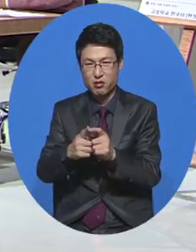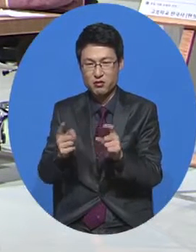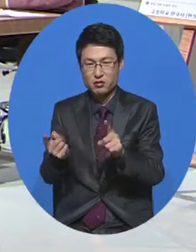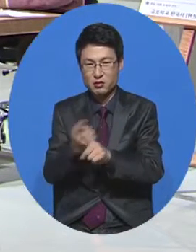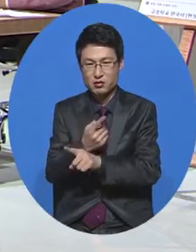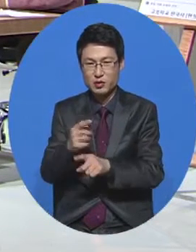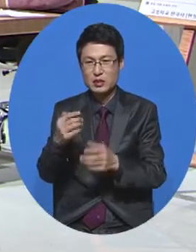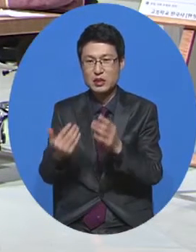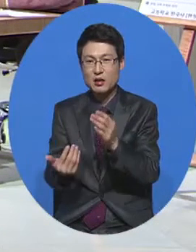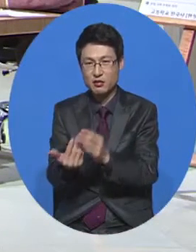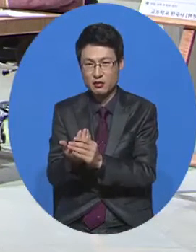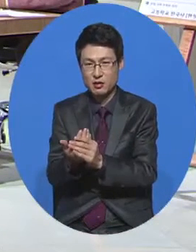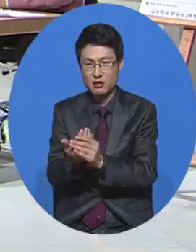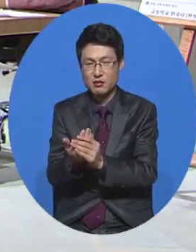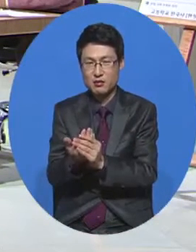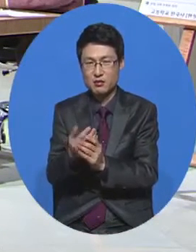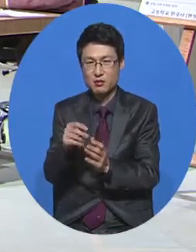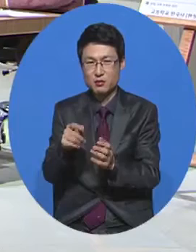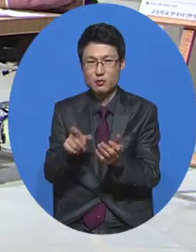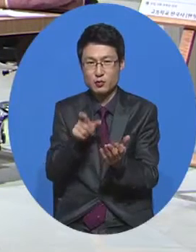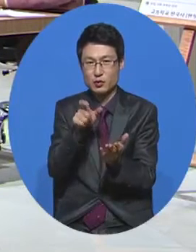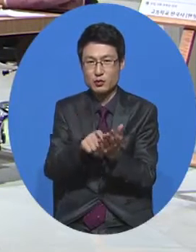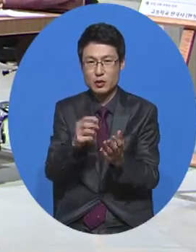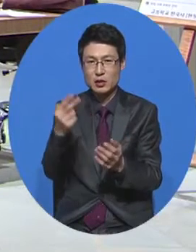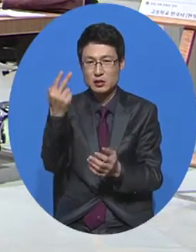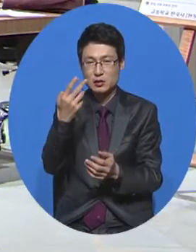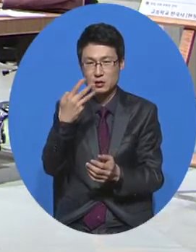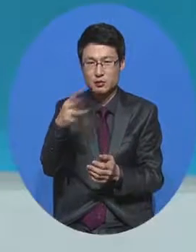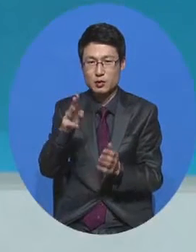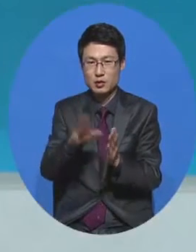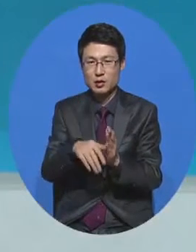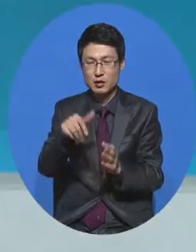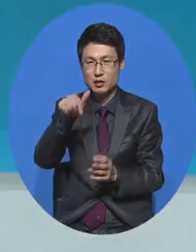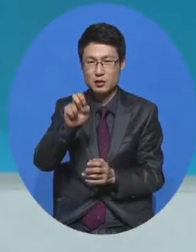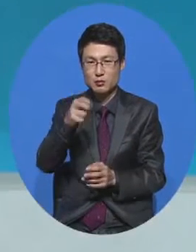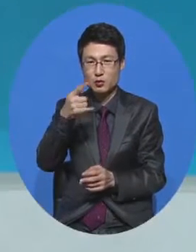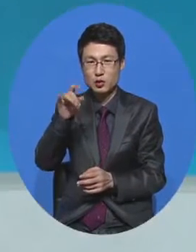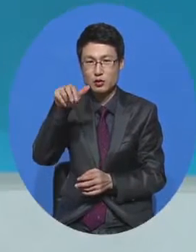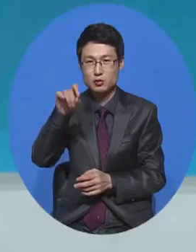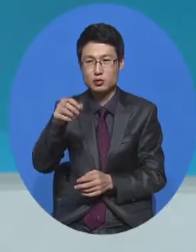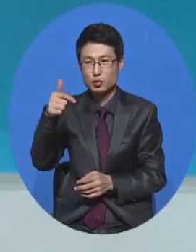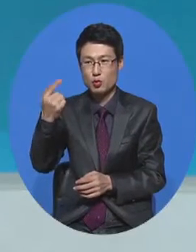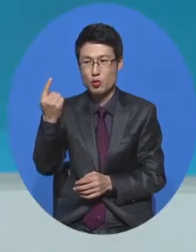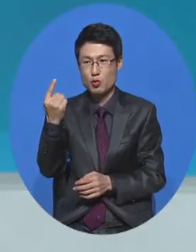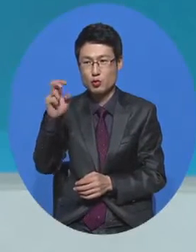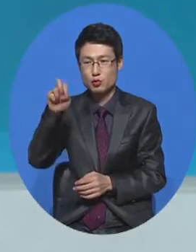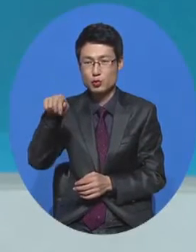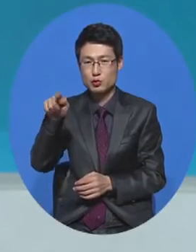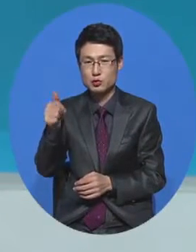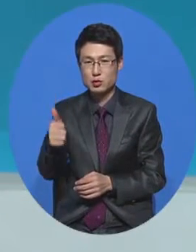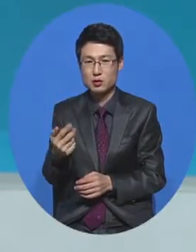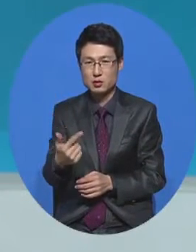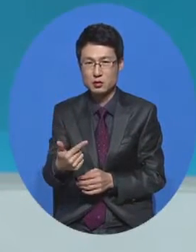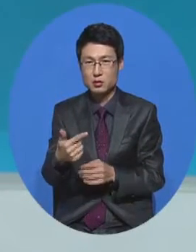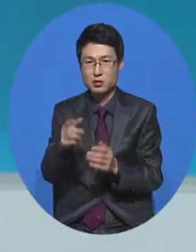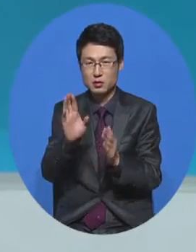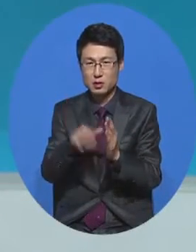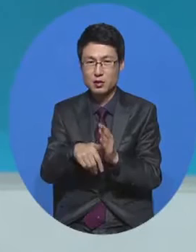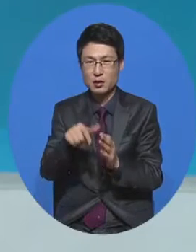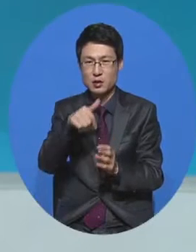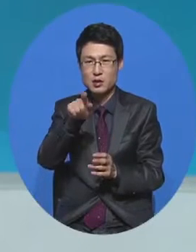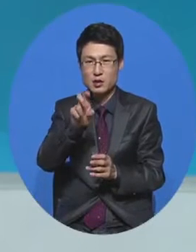부위를 하는 겁니다 2 그리고 2003년 김대중 노무현 정부의 들어왔어요 비로서 이제 감정 교과서 로